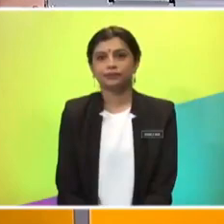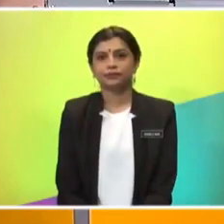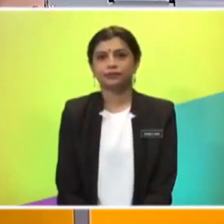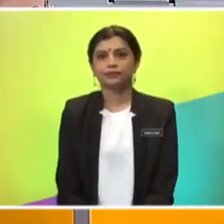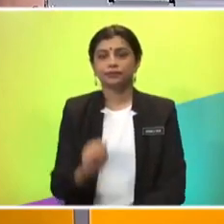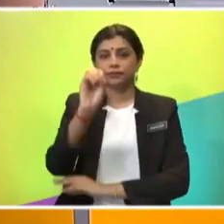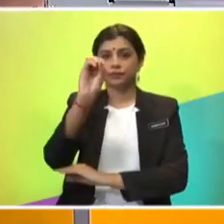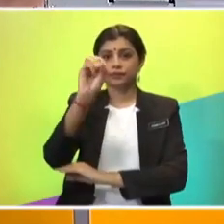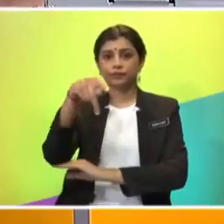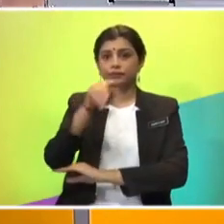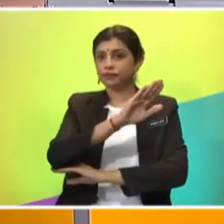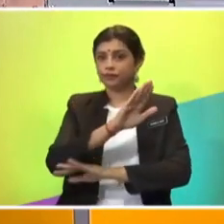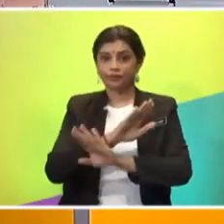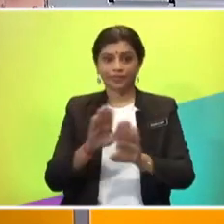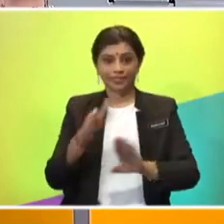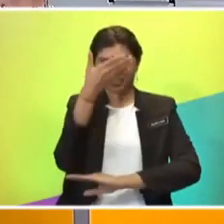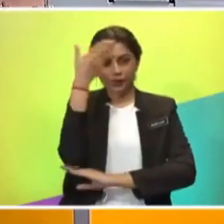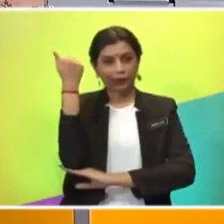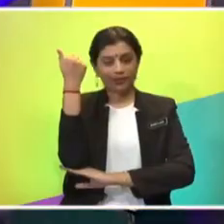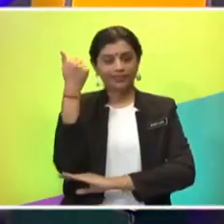lupa. Alright, pakai pelitup muka,